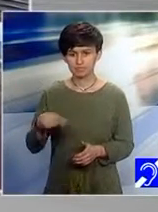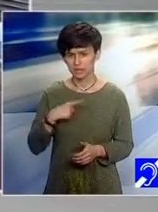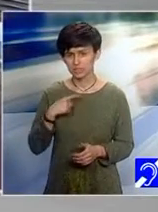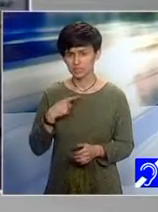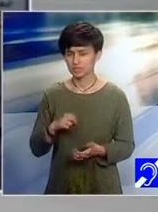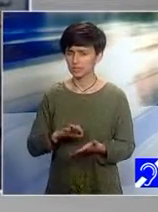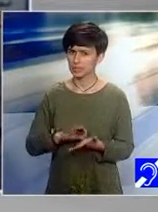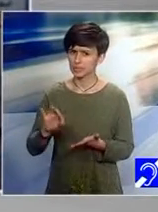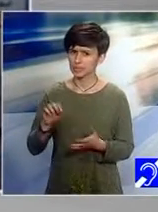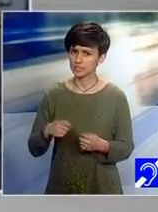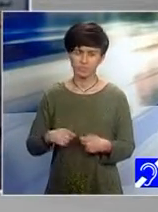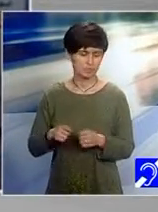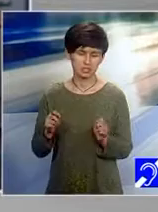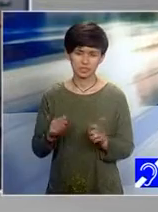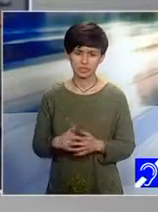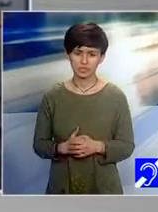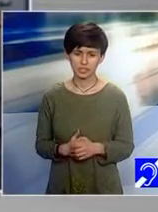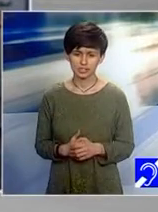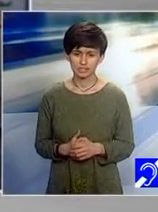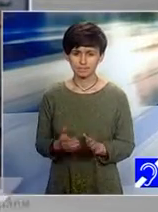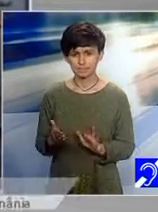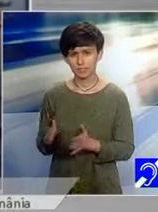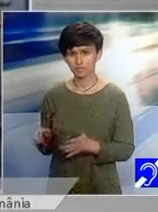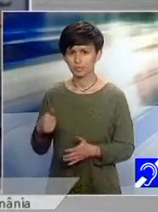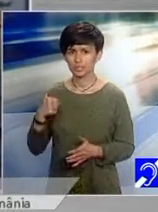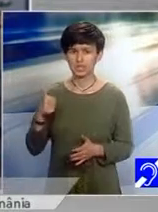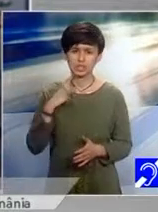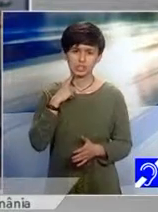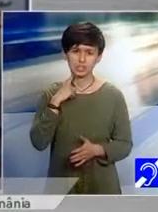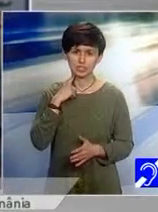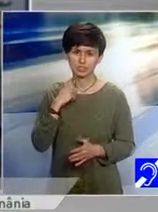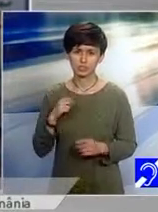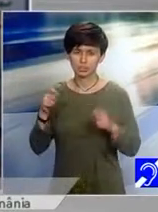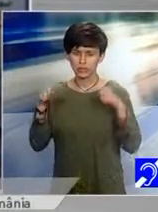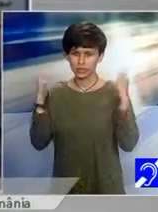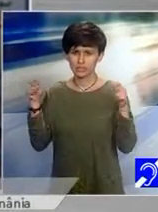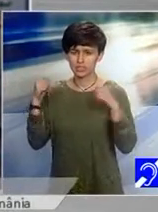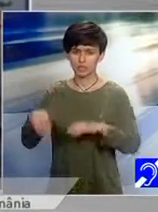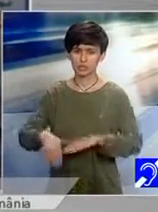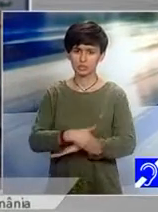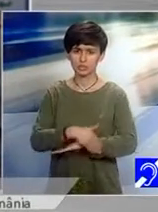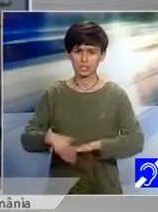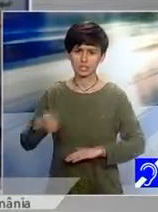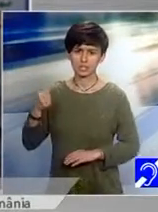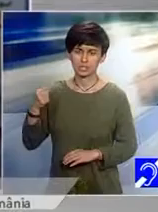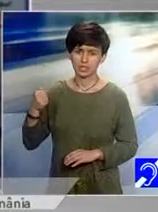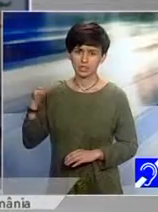pretutindeni. Începe 1 august cu Festivalul Strada Armenească, porma la sfârșit de august